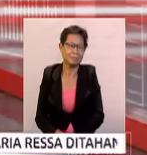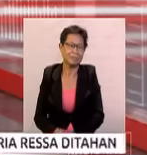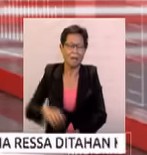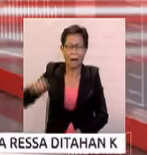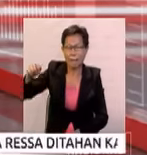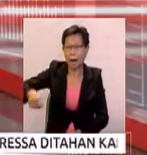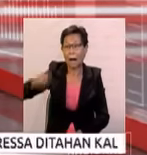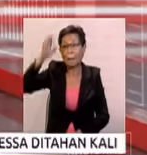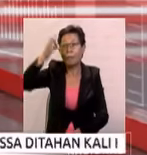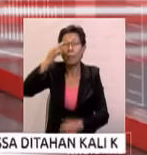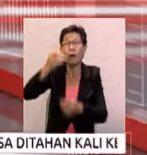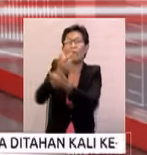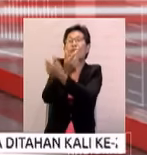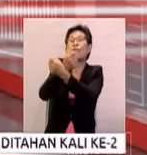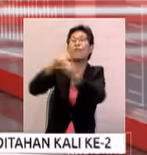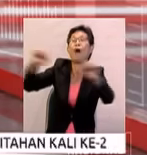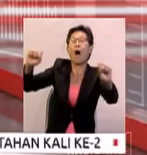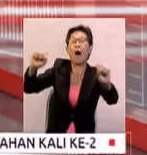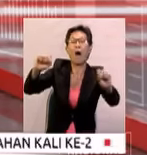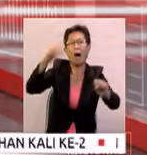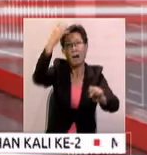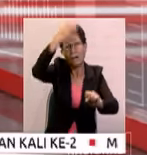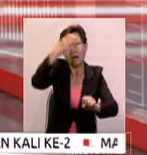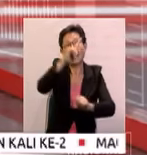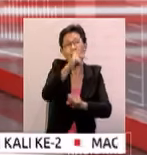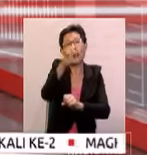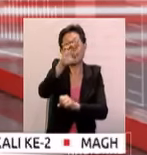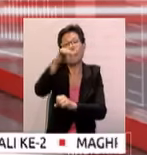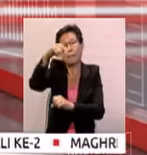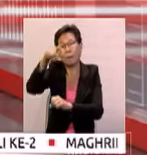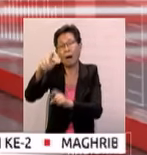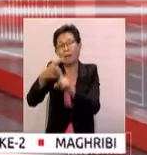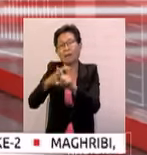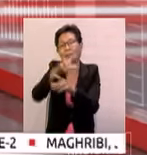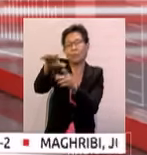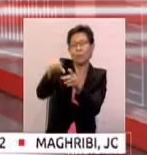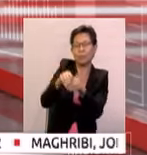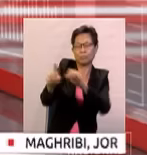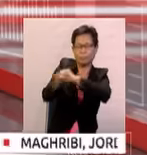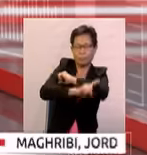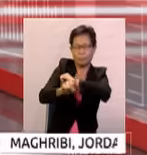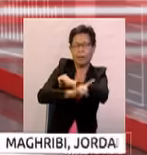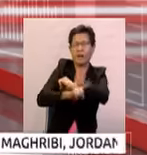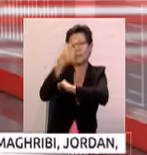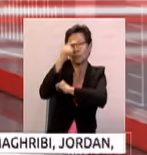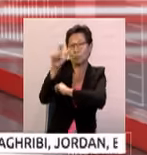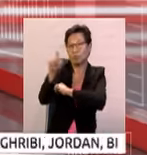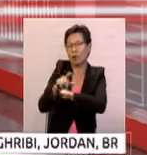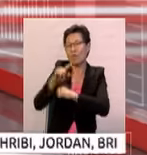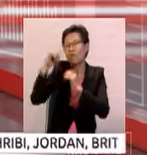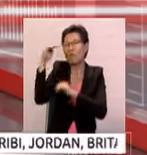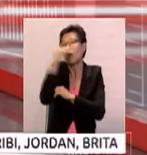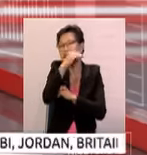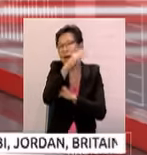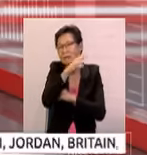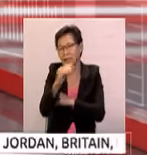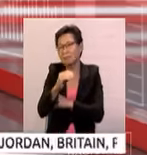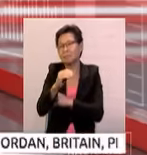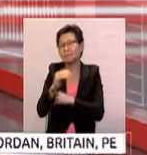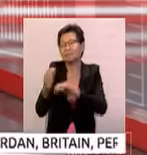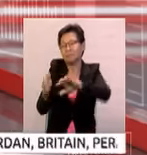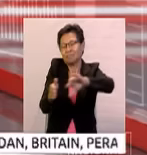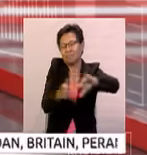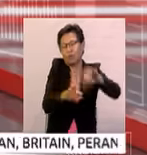Mahkamah Persekutuan melepaskan mendiang kapal Sing dari sabitan dan hukuman atas kes fitnahnya serta